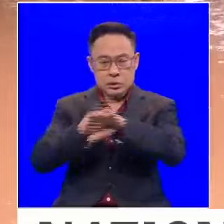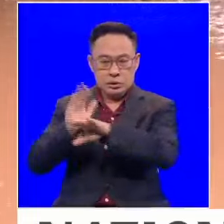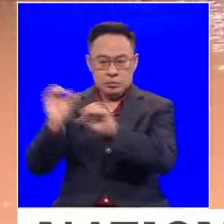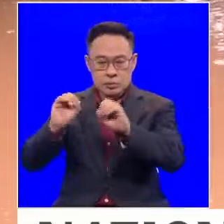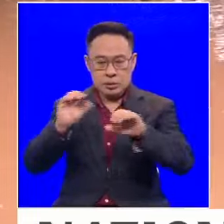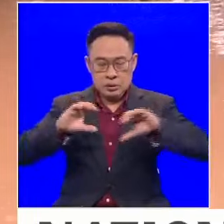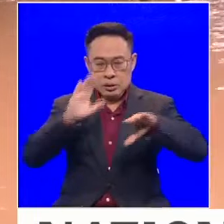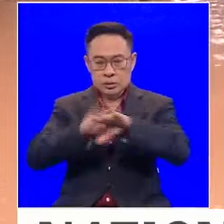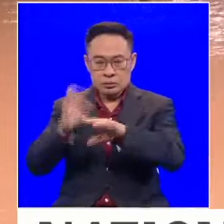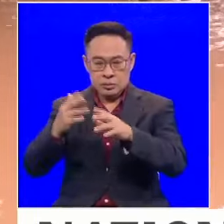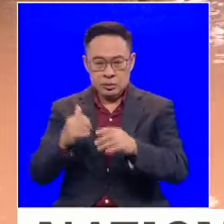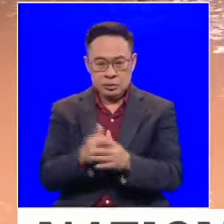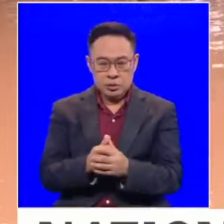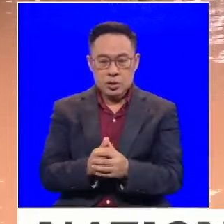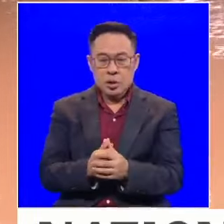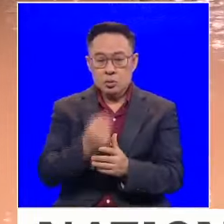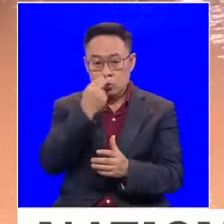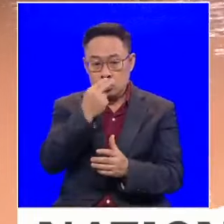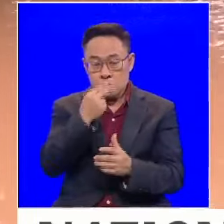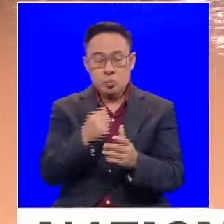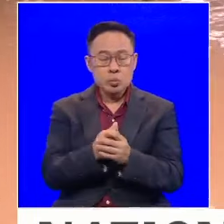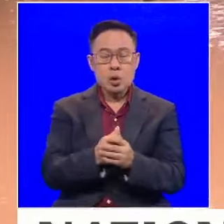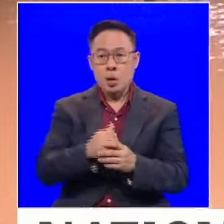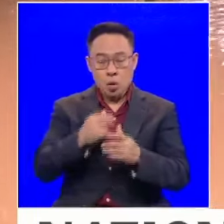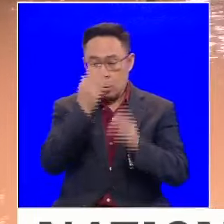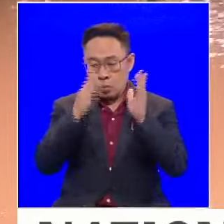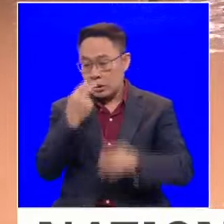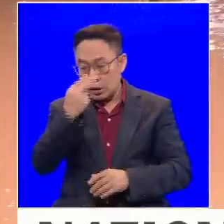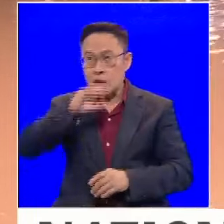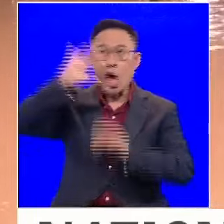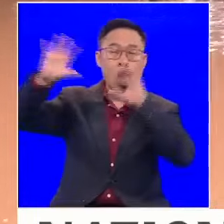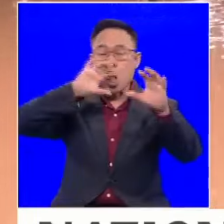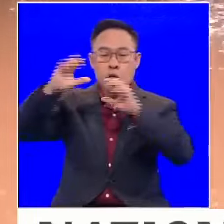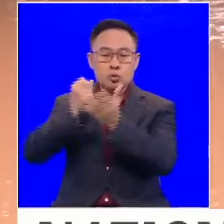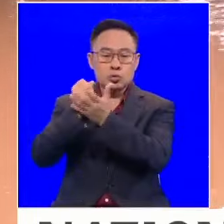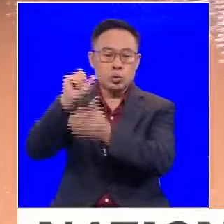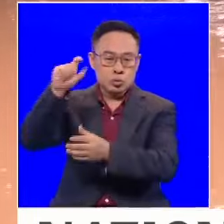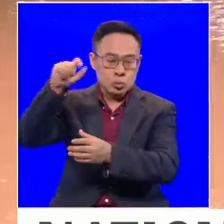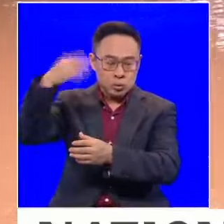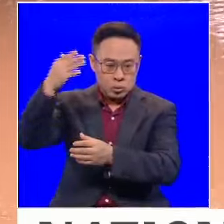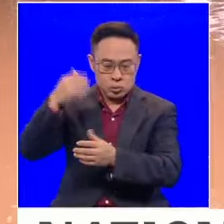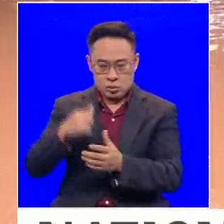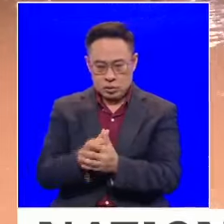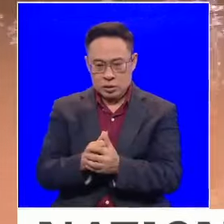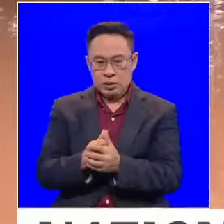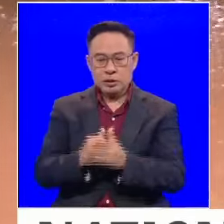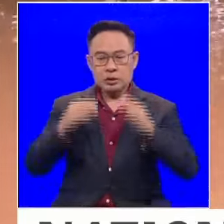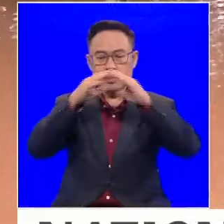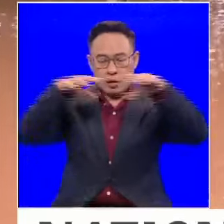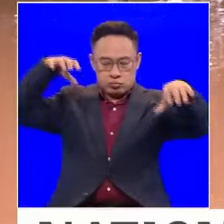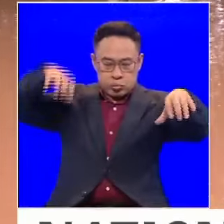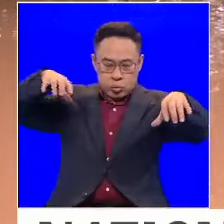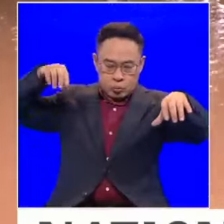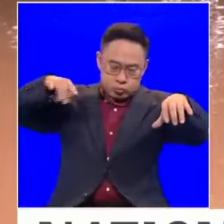ไร ดูจากข้างบนนะพี่ถ้าข้างบนท่วมก่อนมันจะไหลลงมาข้างล่างแถวๆปางิ้วนะพี ่ต